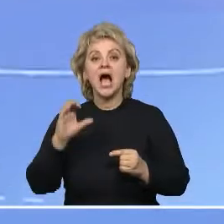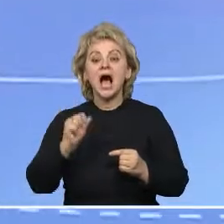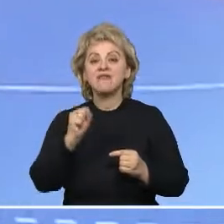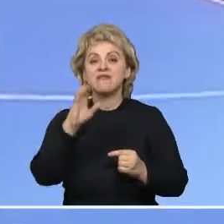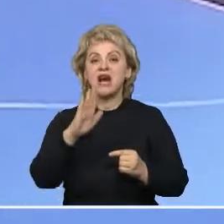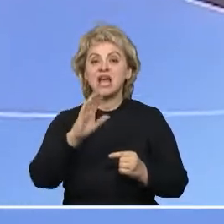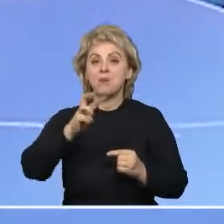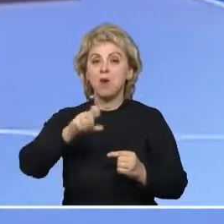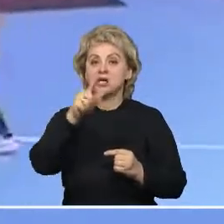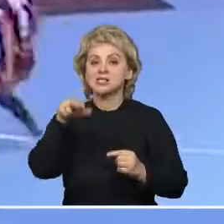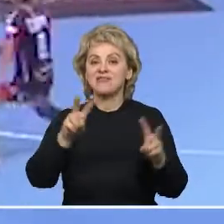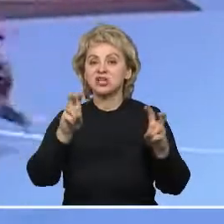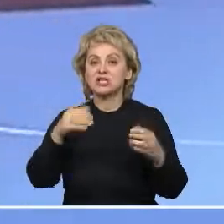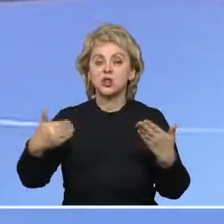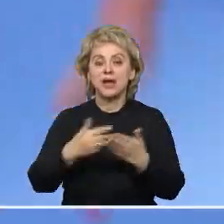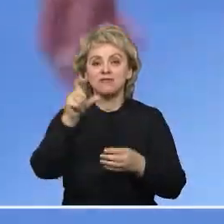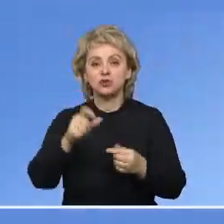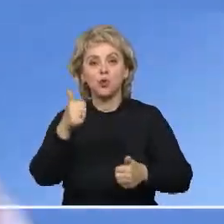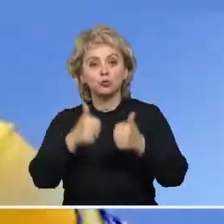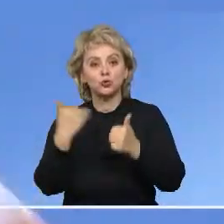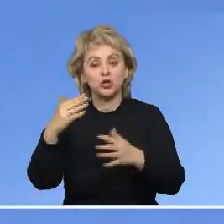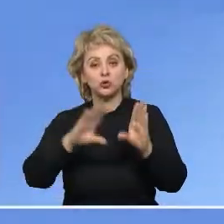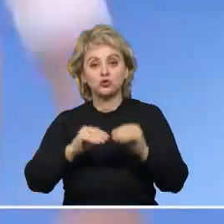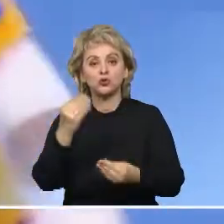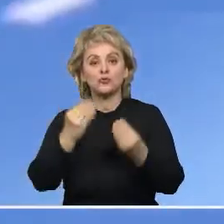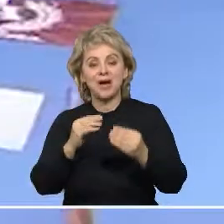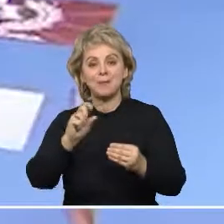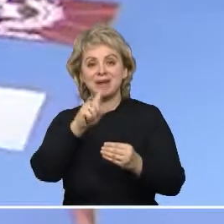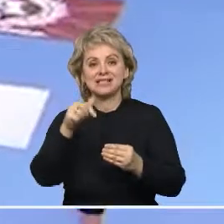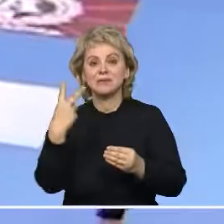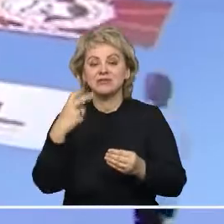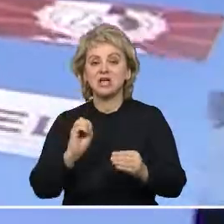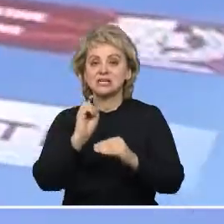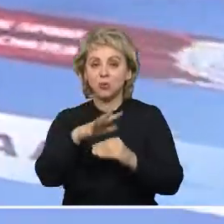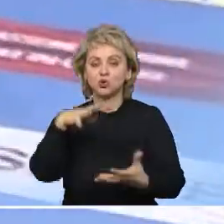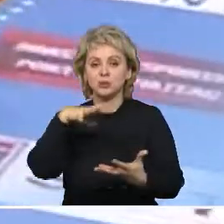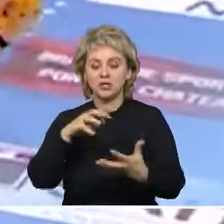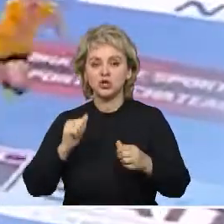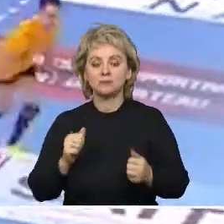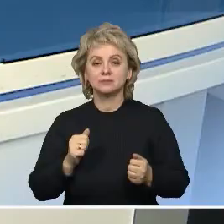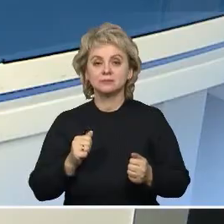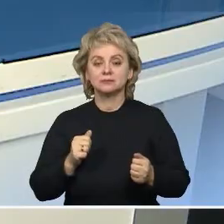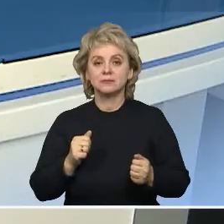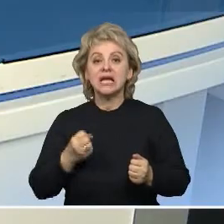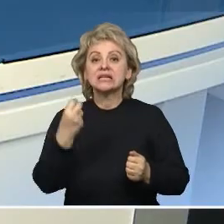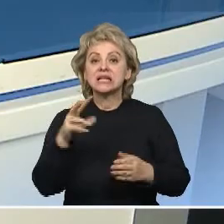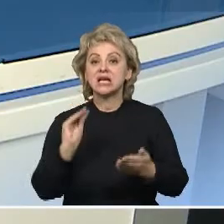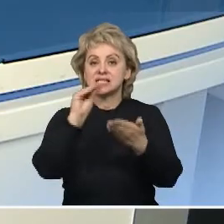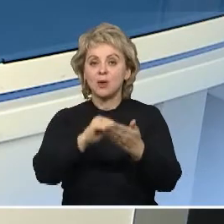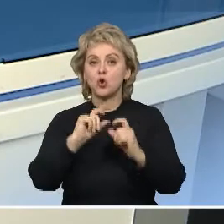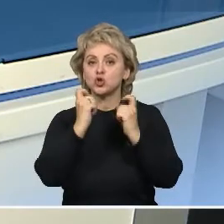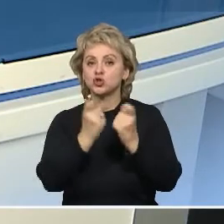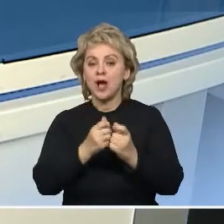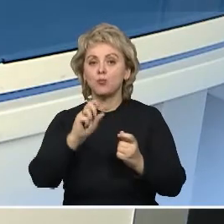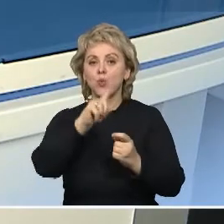А Валерия Маслова названа новичком тура. На ее счету в матче с Брестом 2 заброшенных мяча. 13